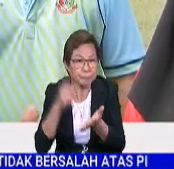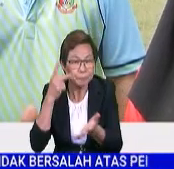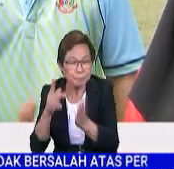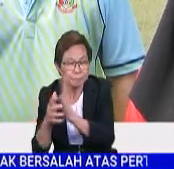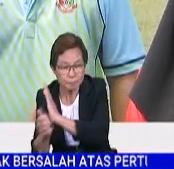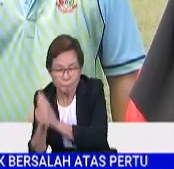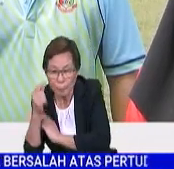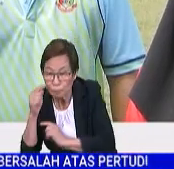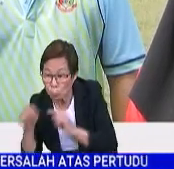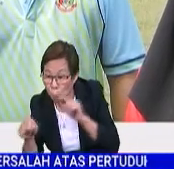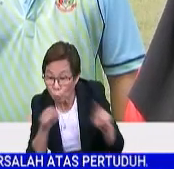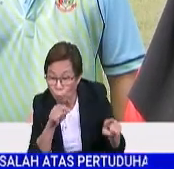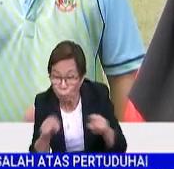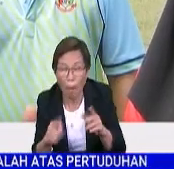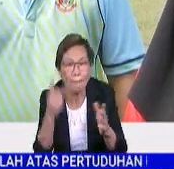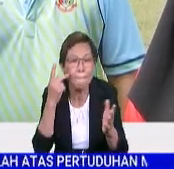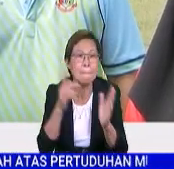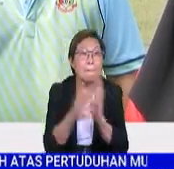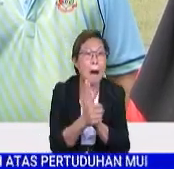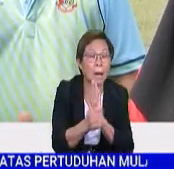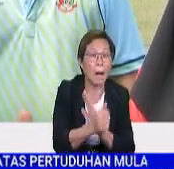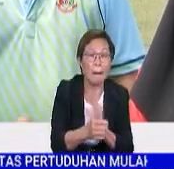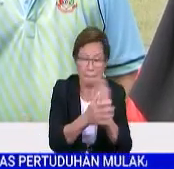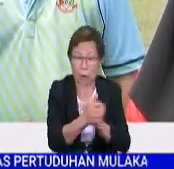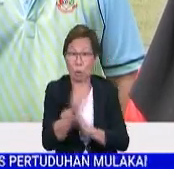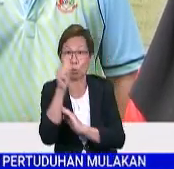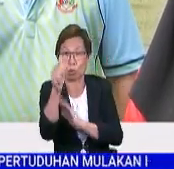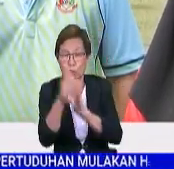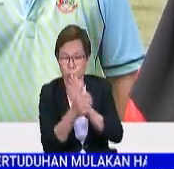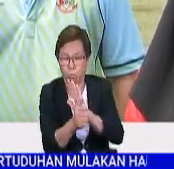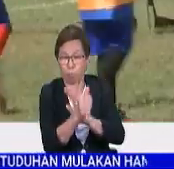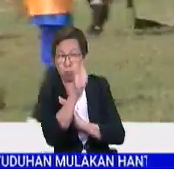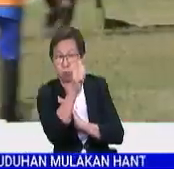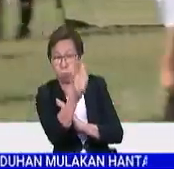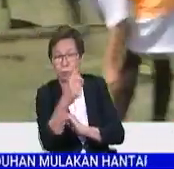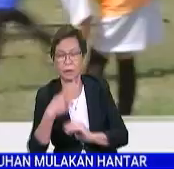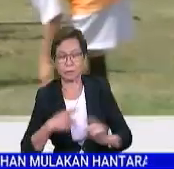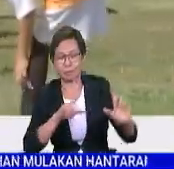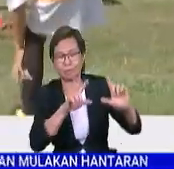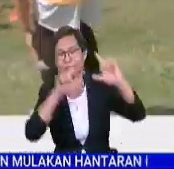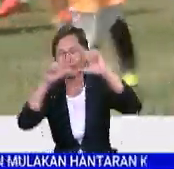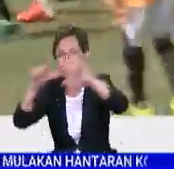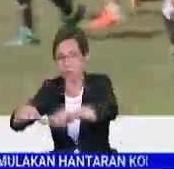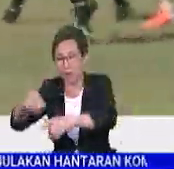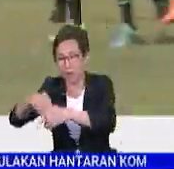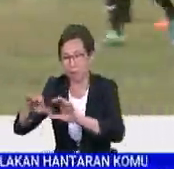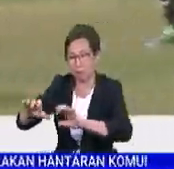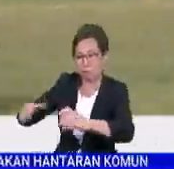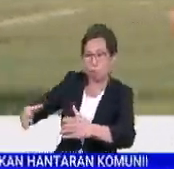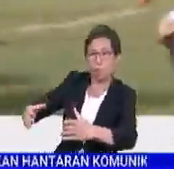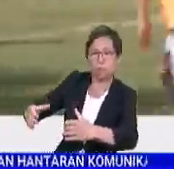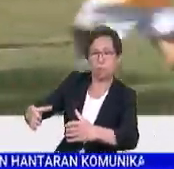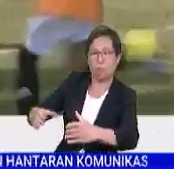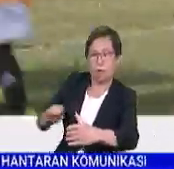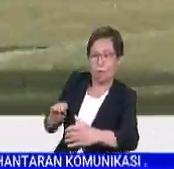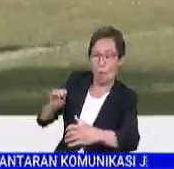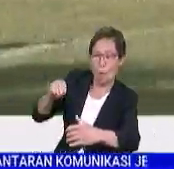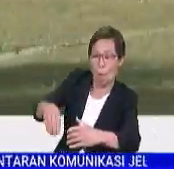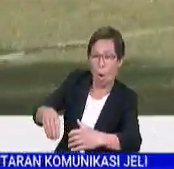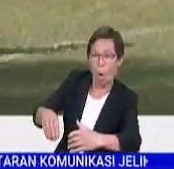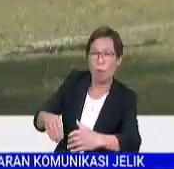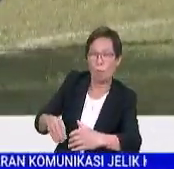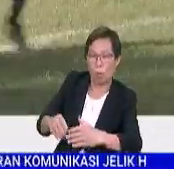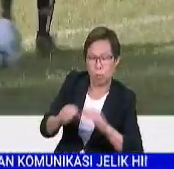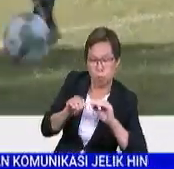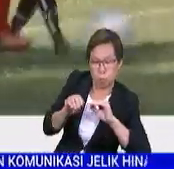itu itu kita akan yang berbakat yang bagus itu berpotensi itu kita akan letakkan dalam satu kumpulan yang kita akan terus